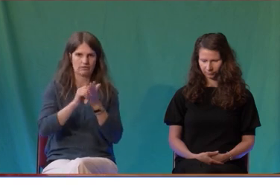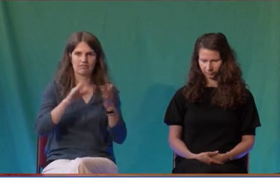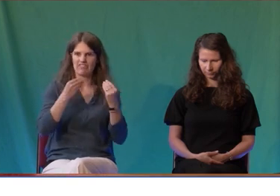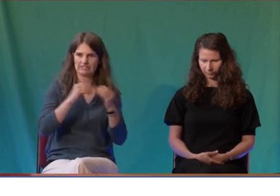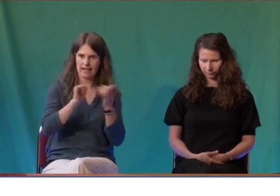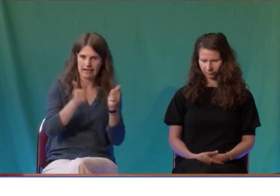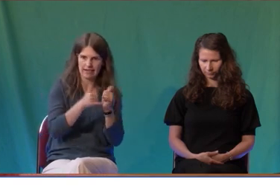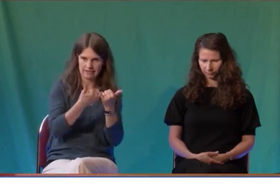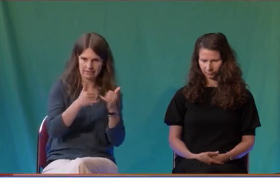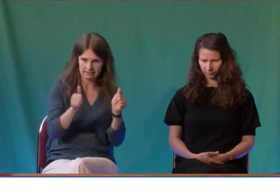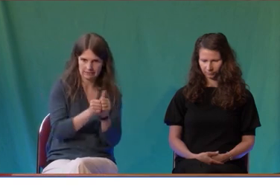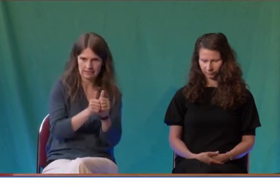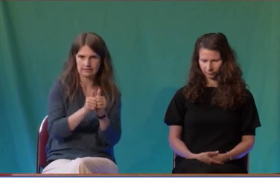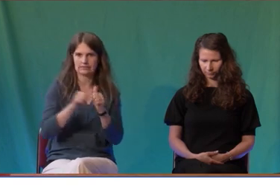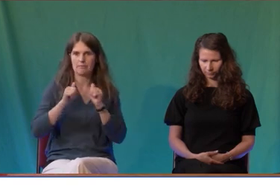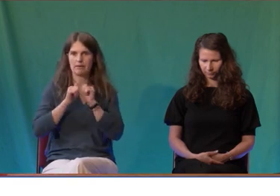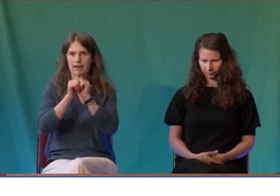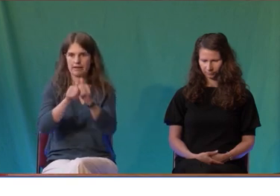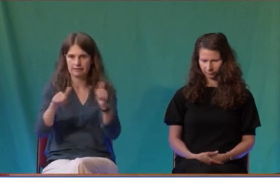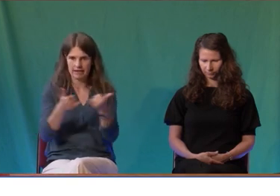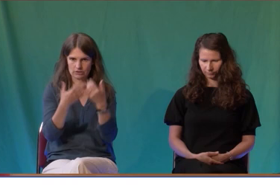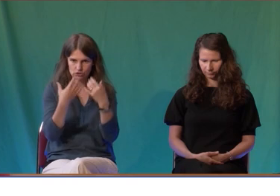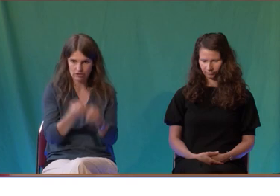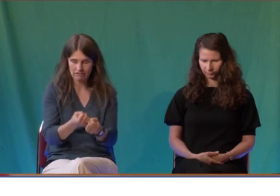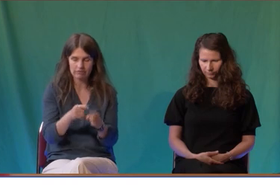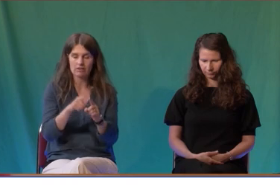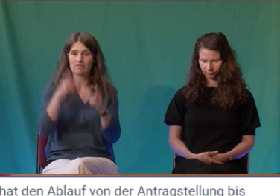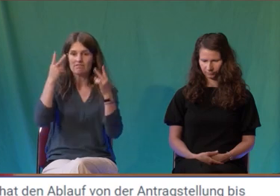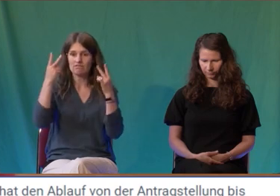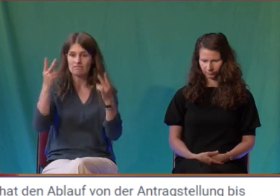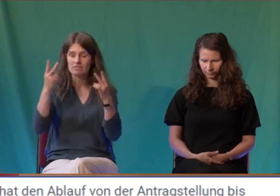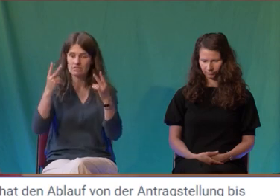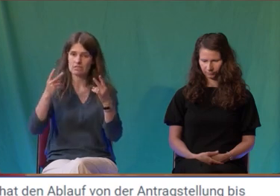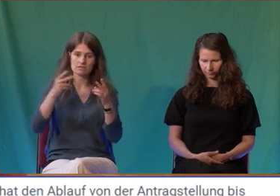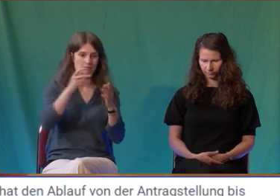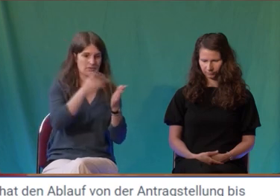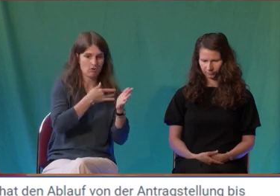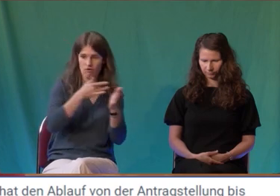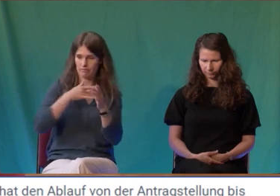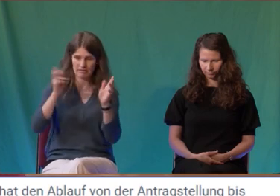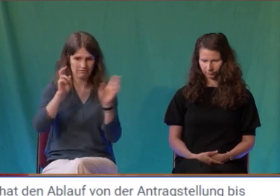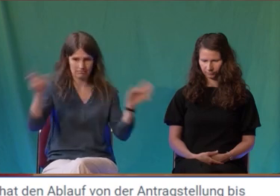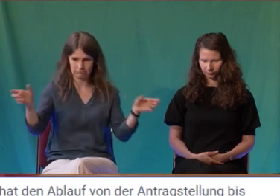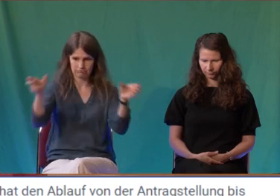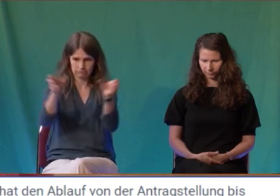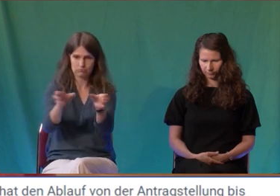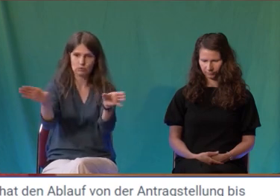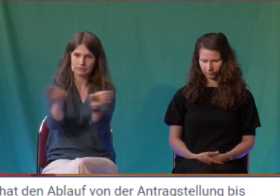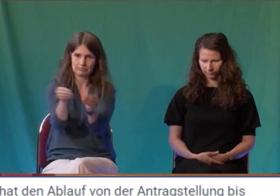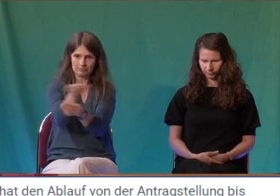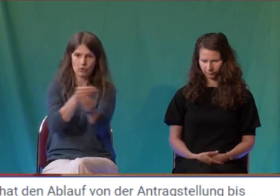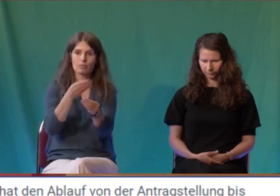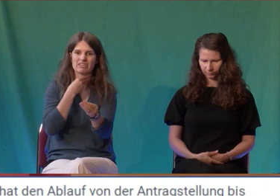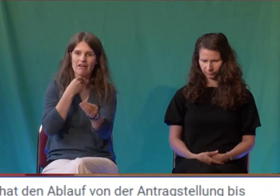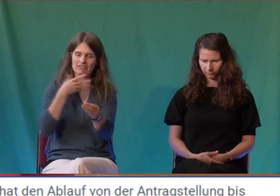Elternschaft die Beteiligten an einen Tisch setzen und auch das bedarfsfeststellungsverfahren nach Möglichkeit gemeinsam machen